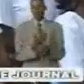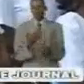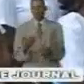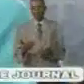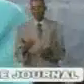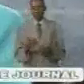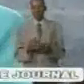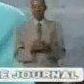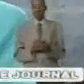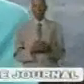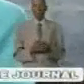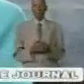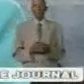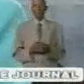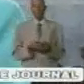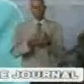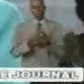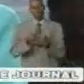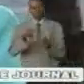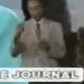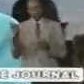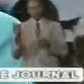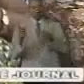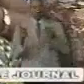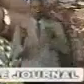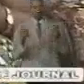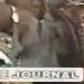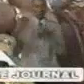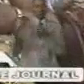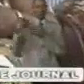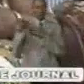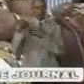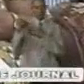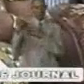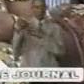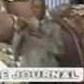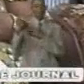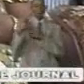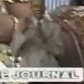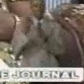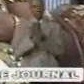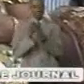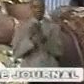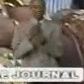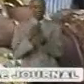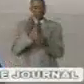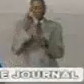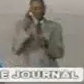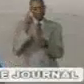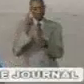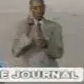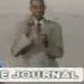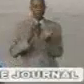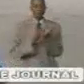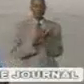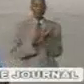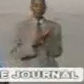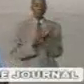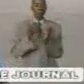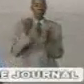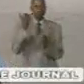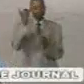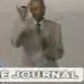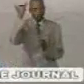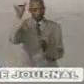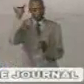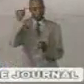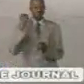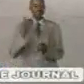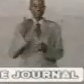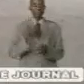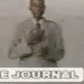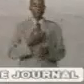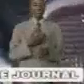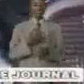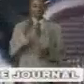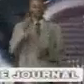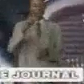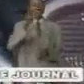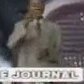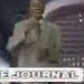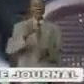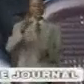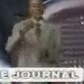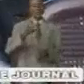pour l'éducation à l'Institut Lumumba de l'IMETE. Après le mot des circonstances de la coordinatrice Nicole